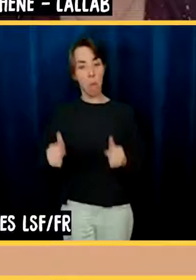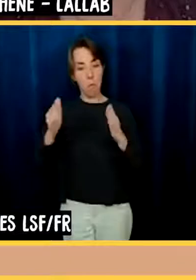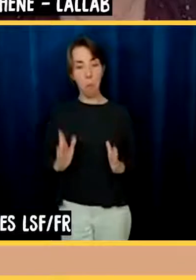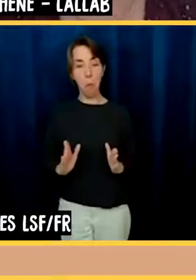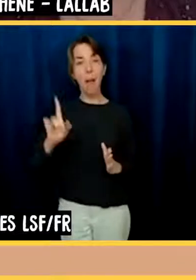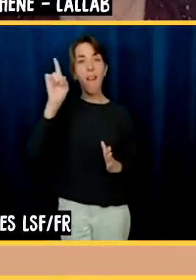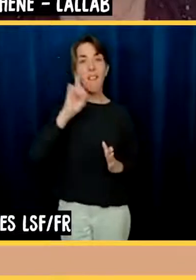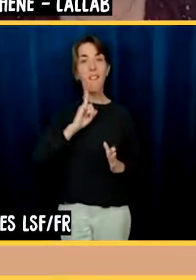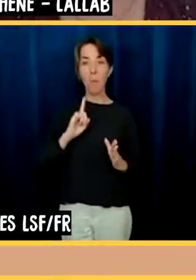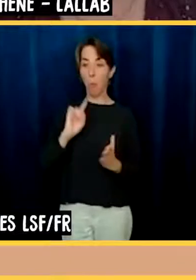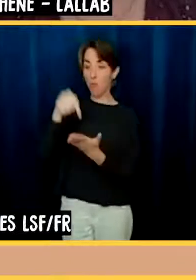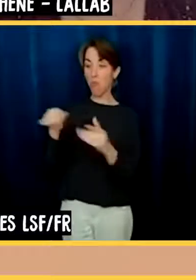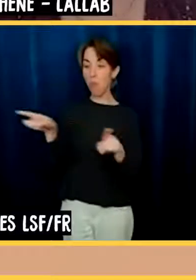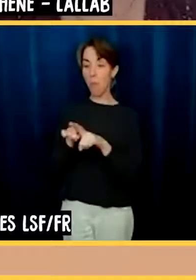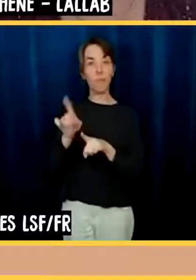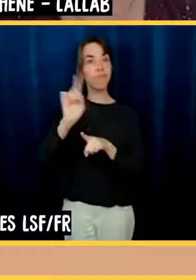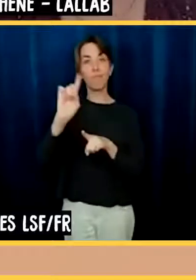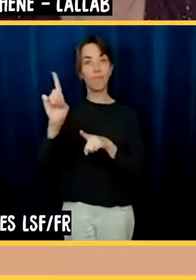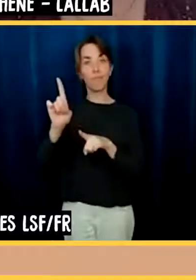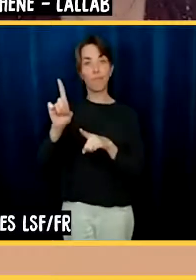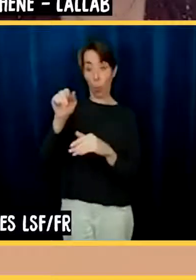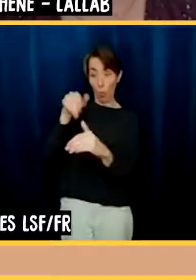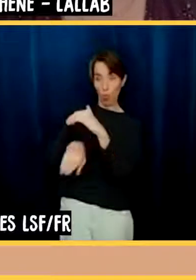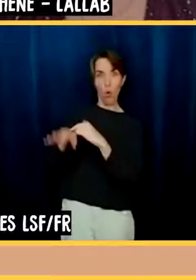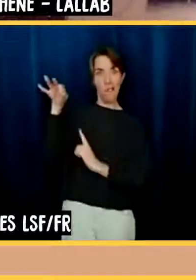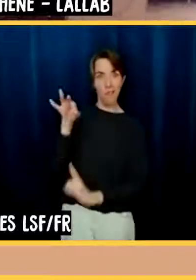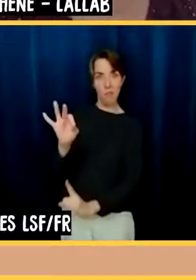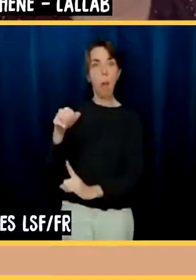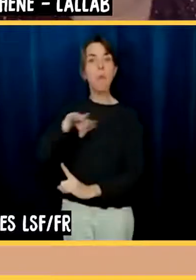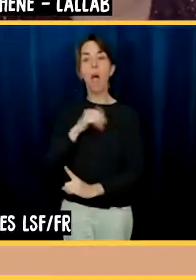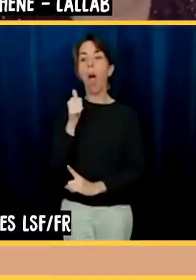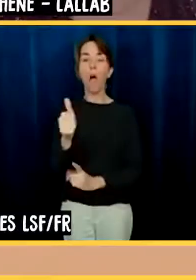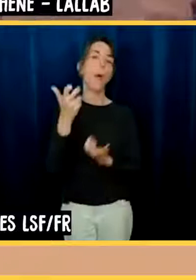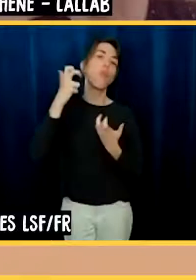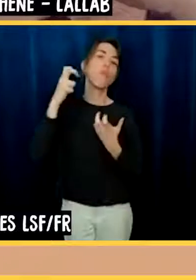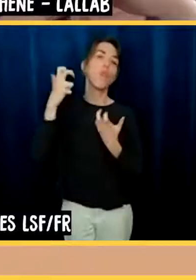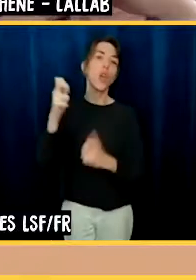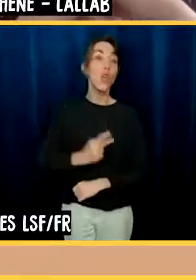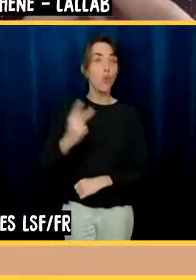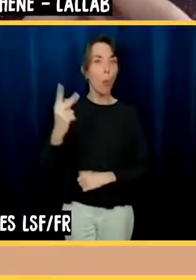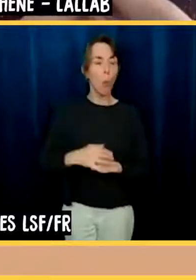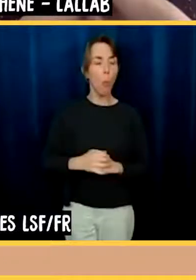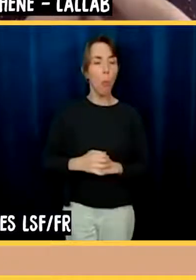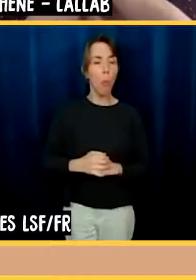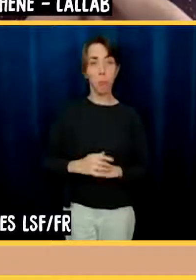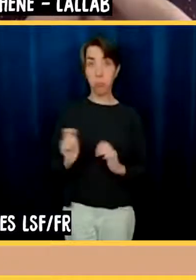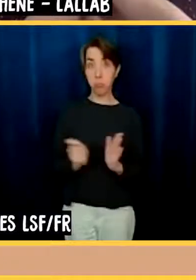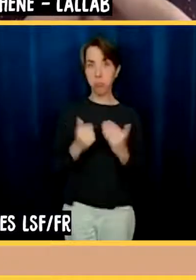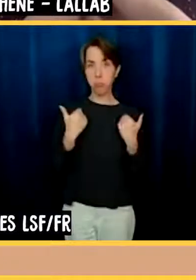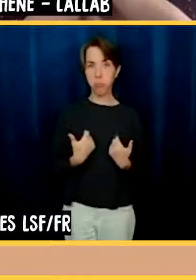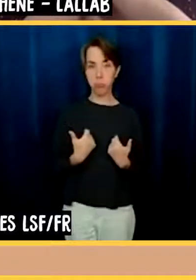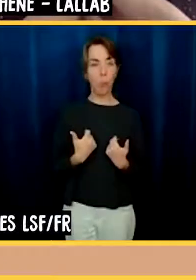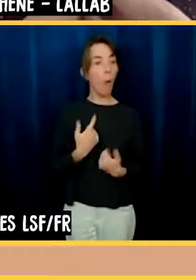sous-sols parce que trop bruyantes. Donc, il faut savoir qu'à ce moment-là, je n'avais pas de